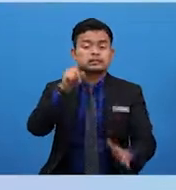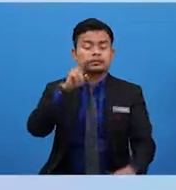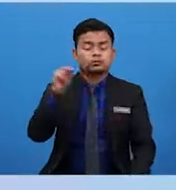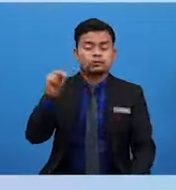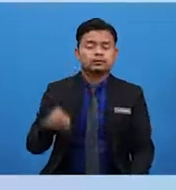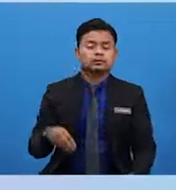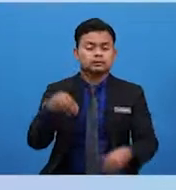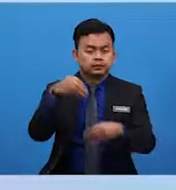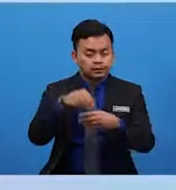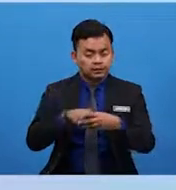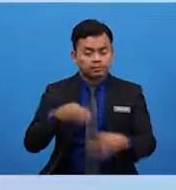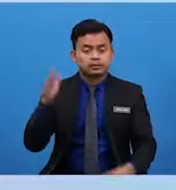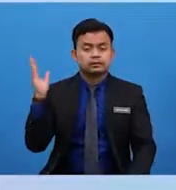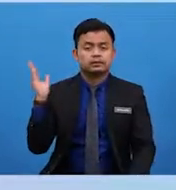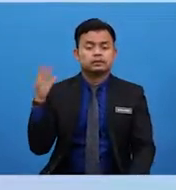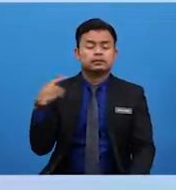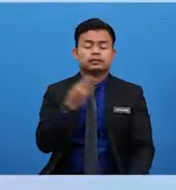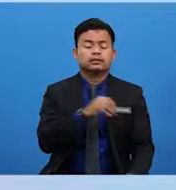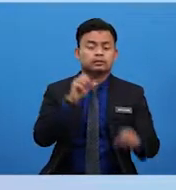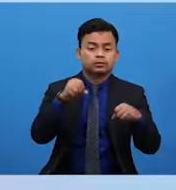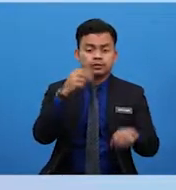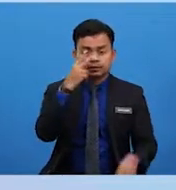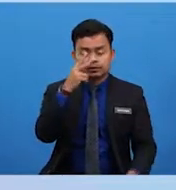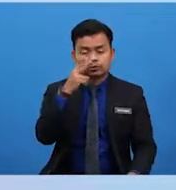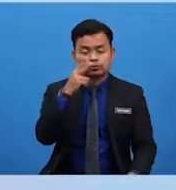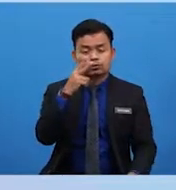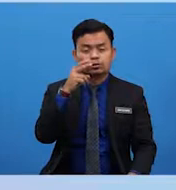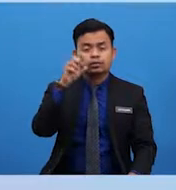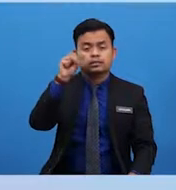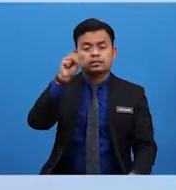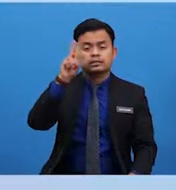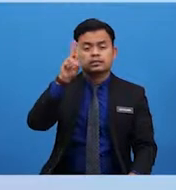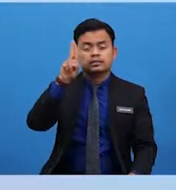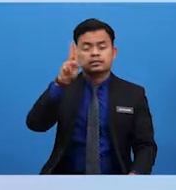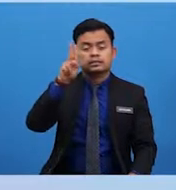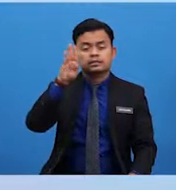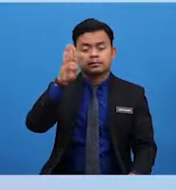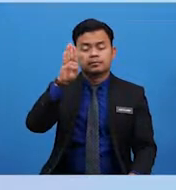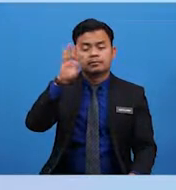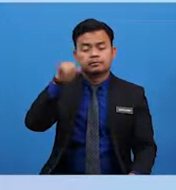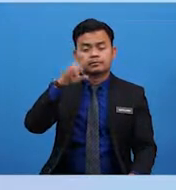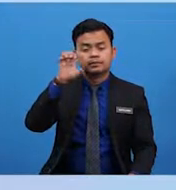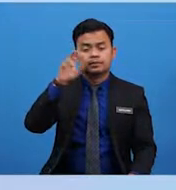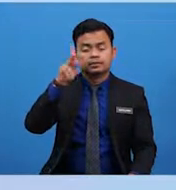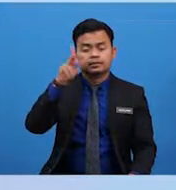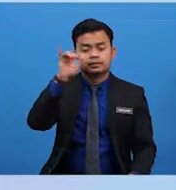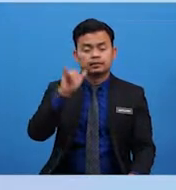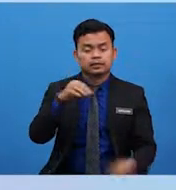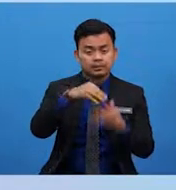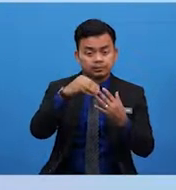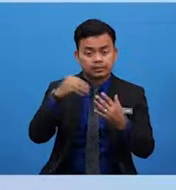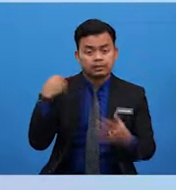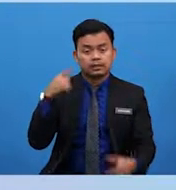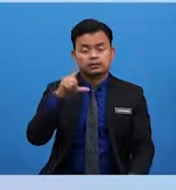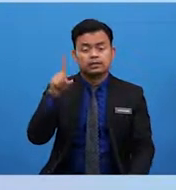kita boleh lihat bahwa subjek yang dipilih adalah seorang perempuan dari situ bentuk subjek akan THC di